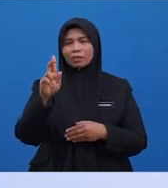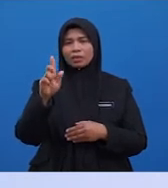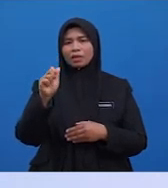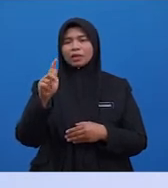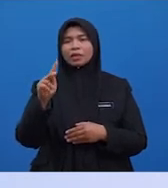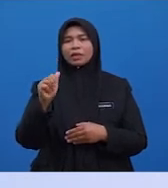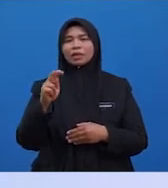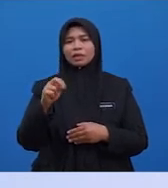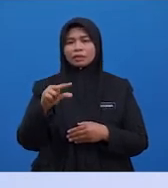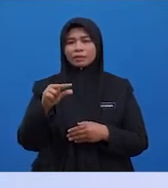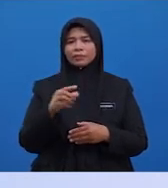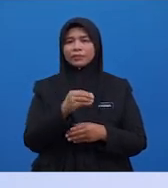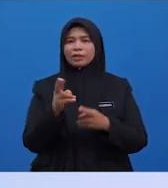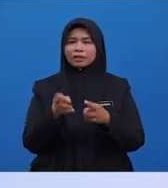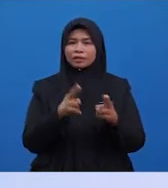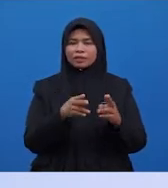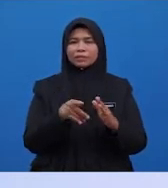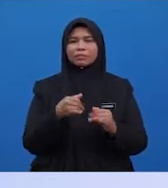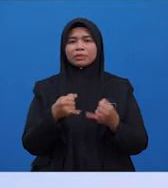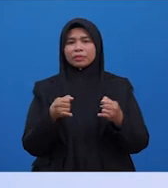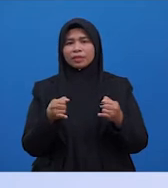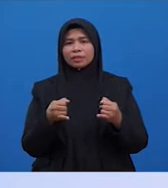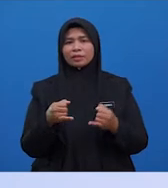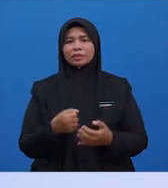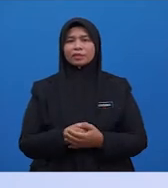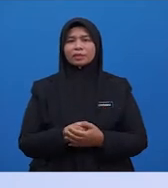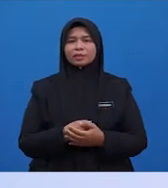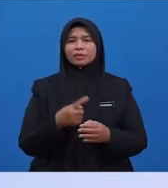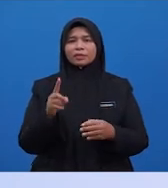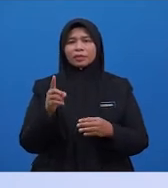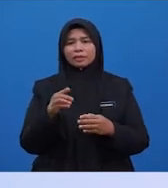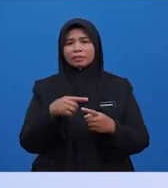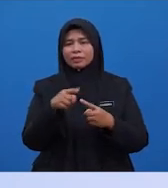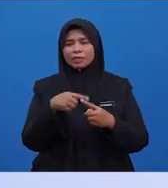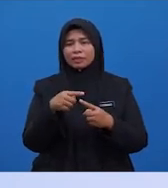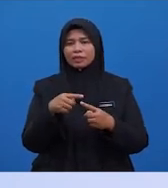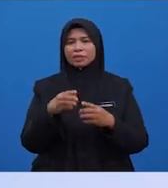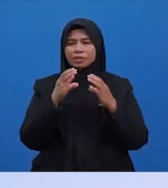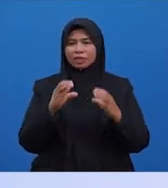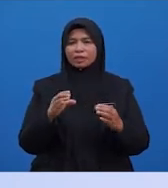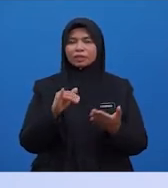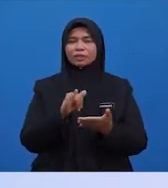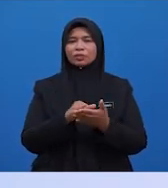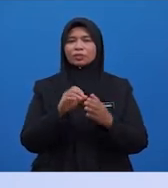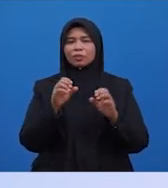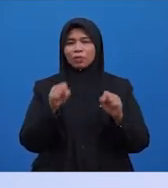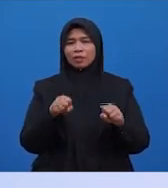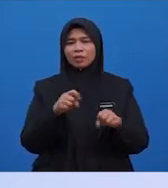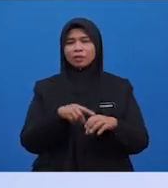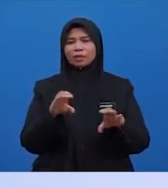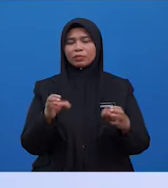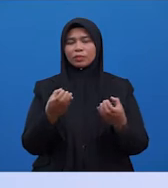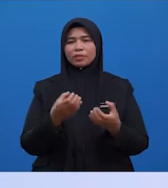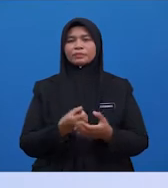strategi melaksanakan perancangan, di mana dan bila taktik yang bersesuaian untuk diaplikasikan serta